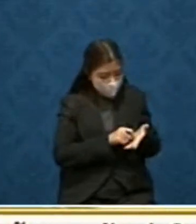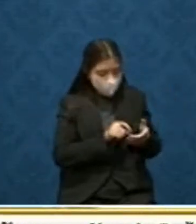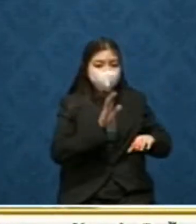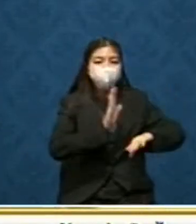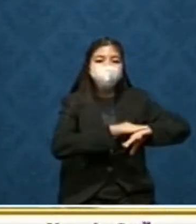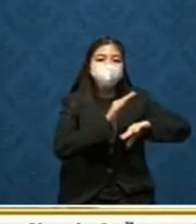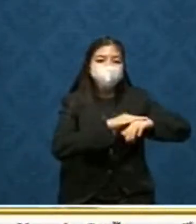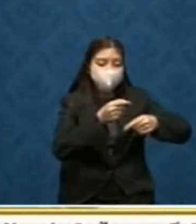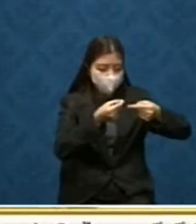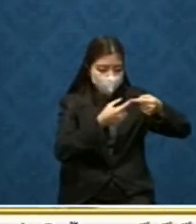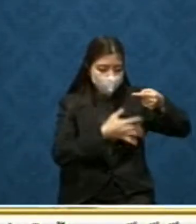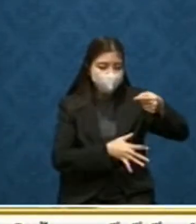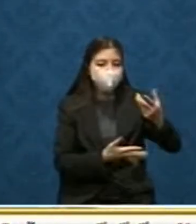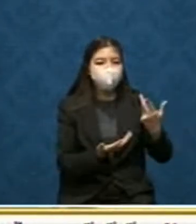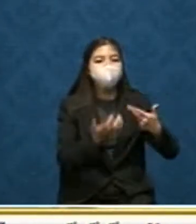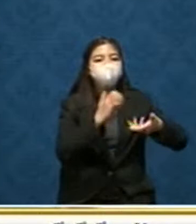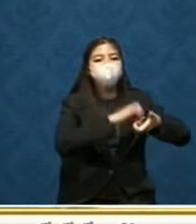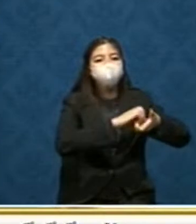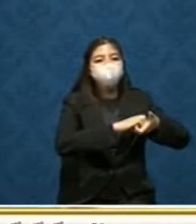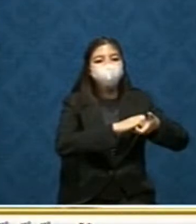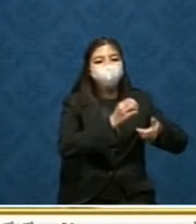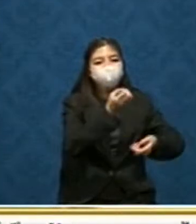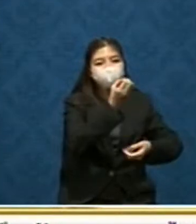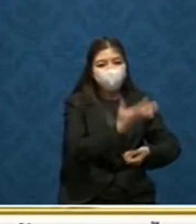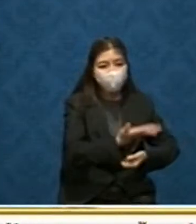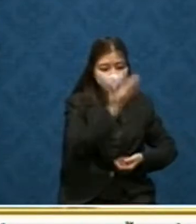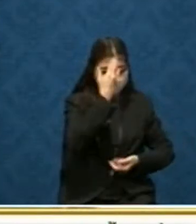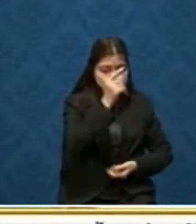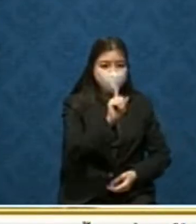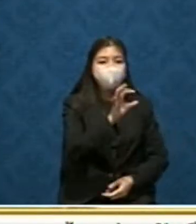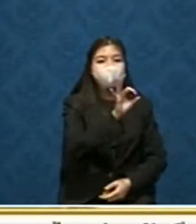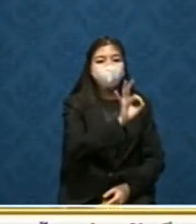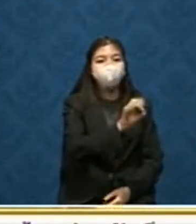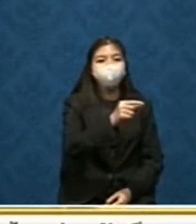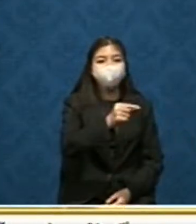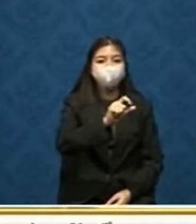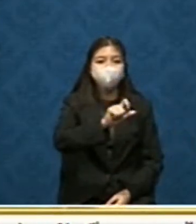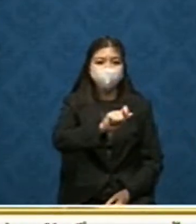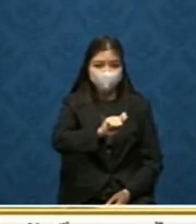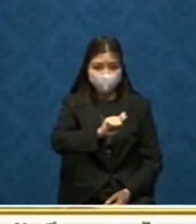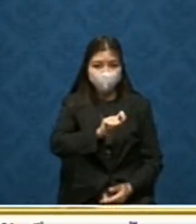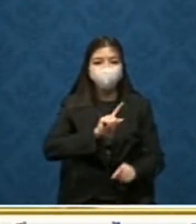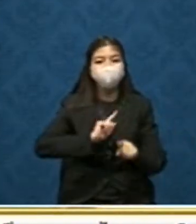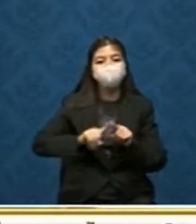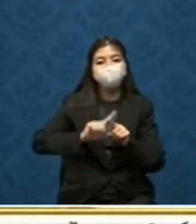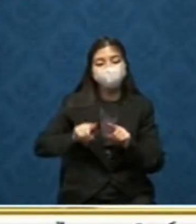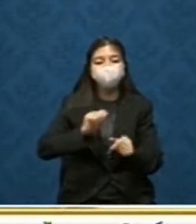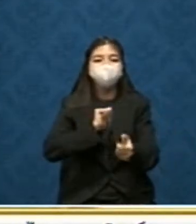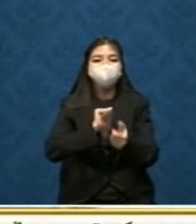ก็หนกรงทุน ทึได้แห heterเวียญิ spiderningเพราะ เขาเซ็ FTA ทันการถันคน ทัเวลาน